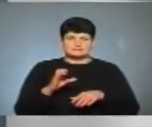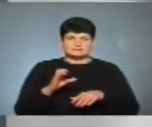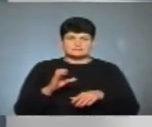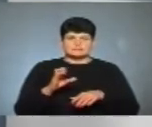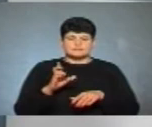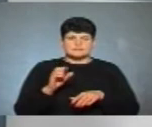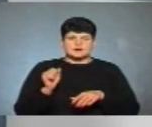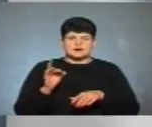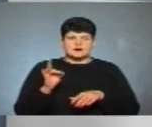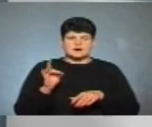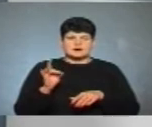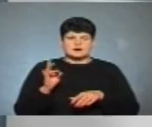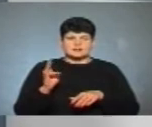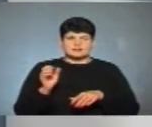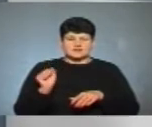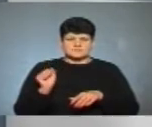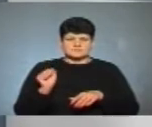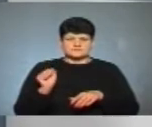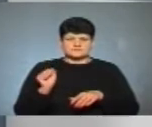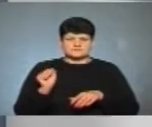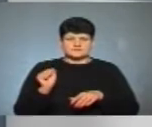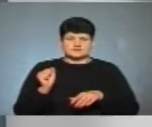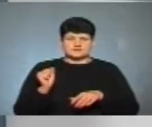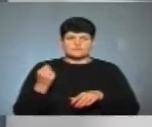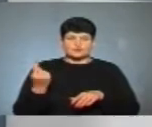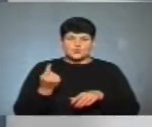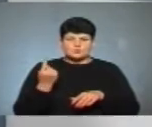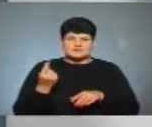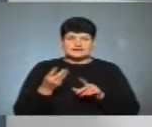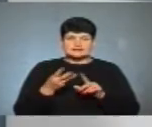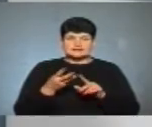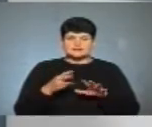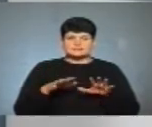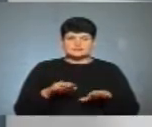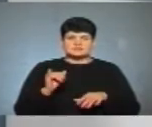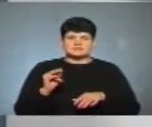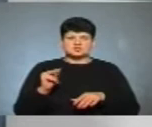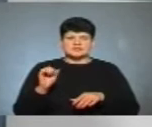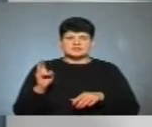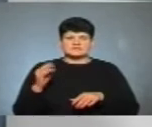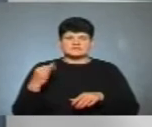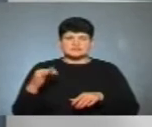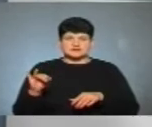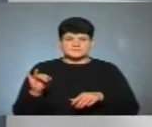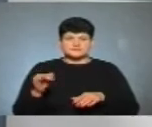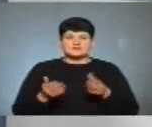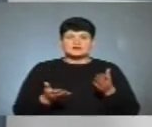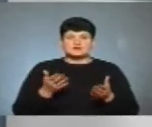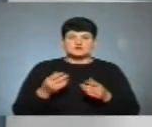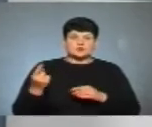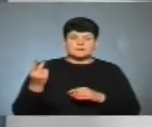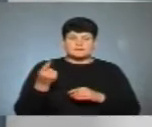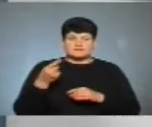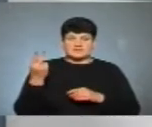Степанович Барна впевнену підтримку в області, і на третьому місці Іван Чайківський. І якщо перші